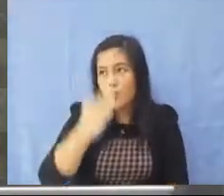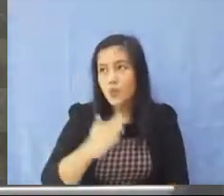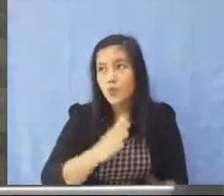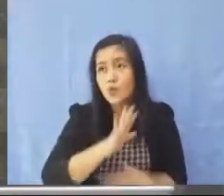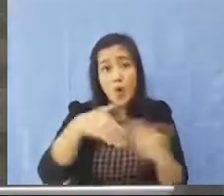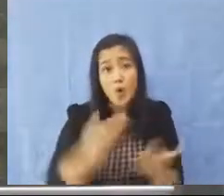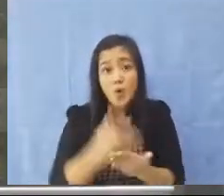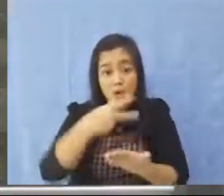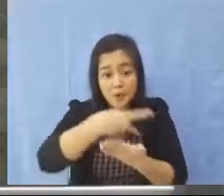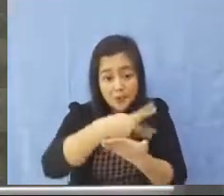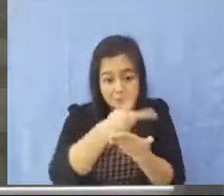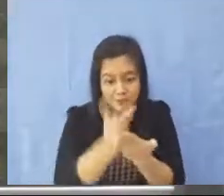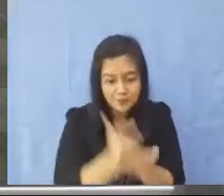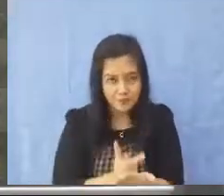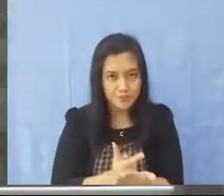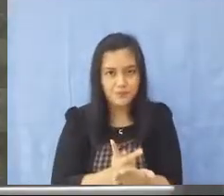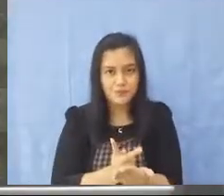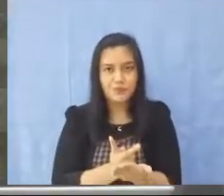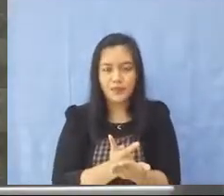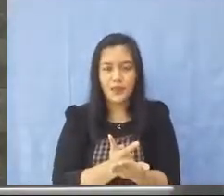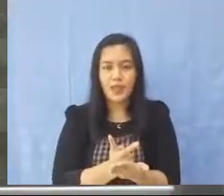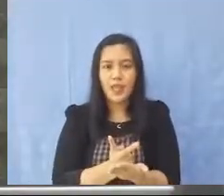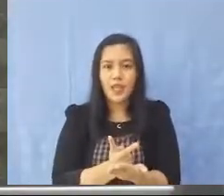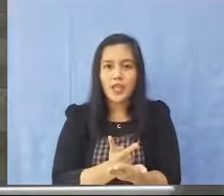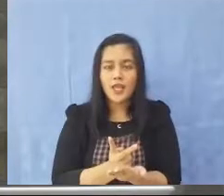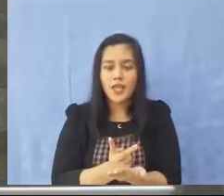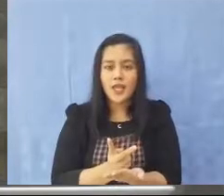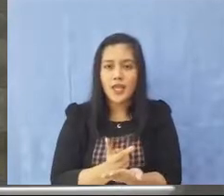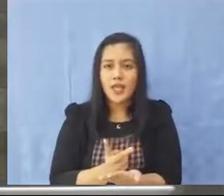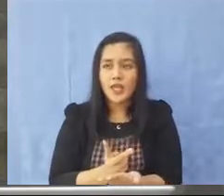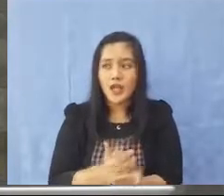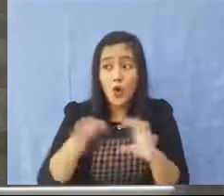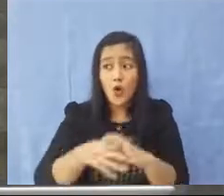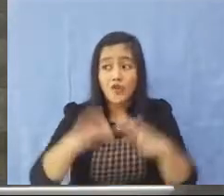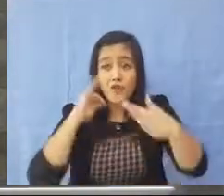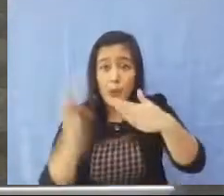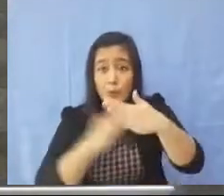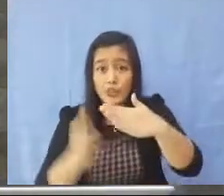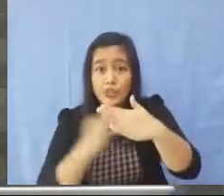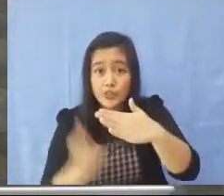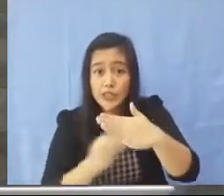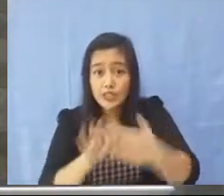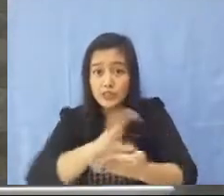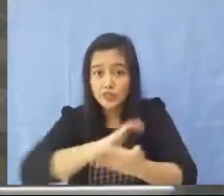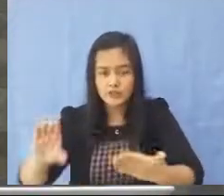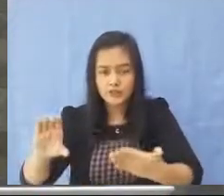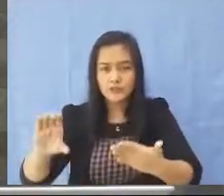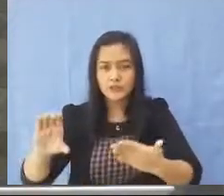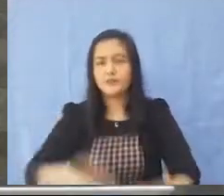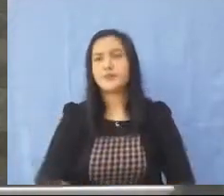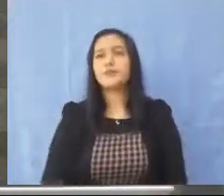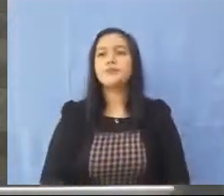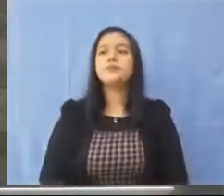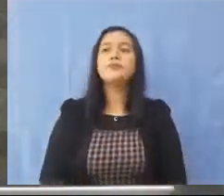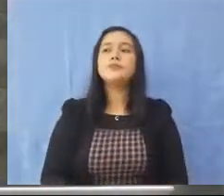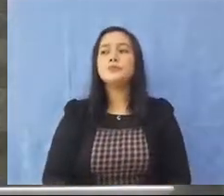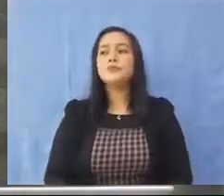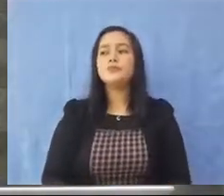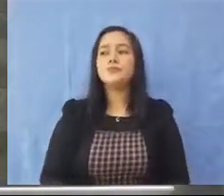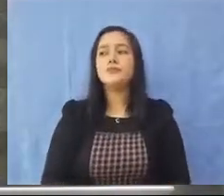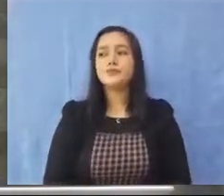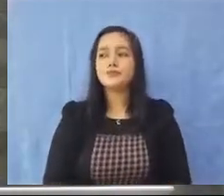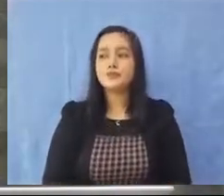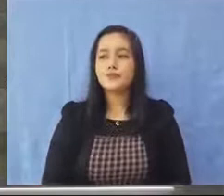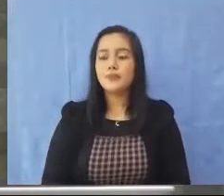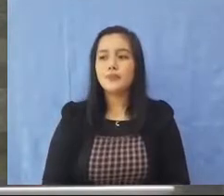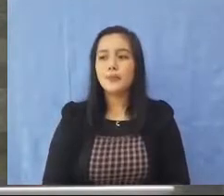ng synopsis noong foundational chapters. Kasi sinasabi natin foundational chapters, but we all know, ang sikat